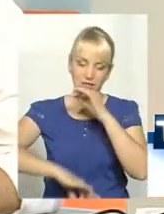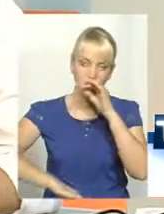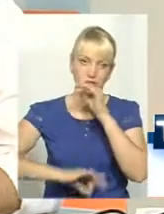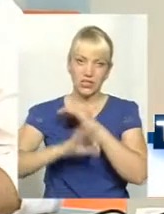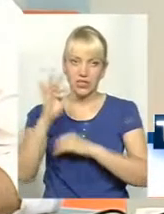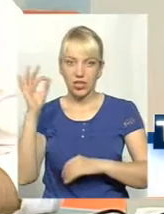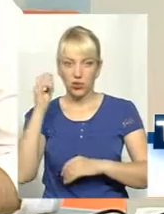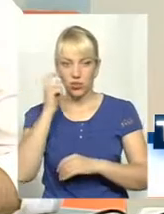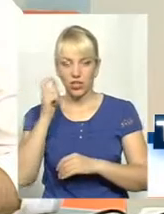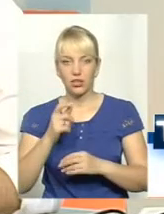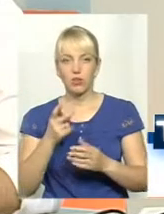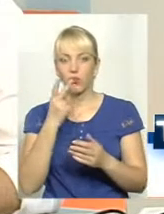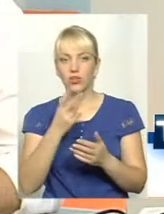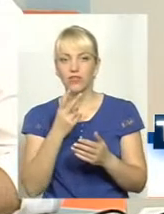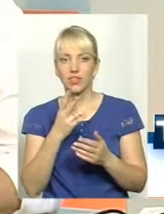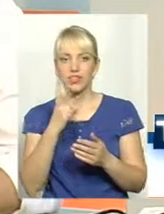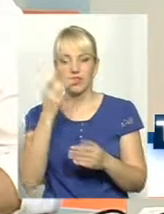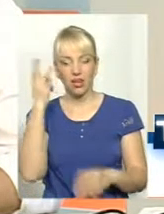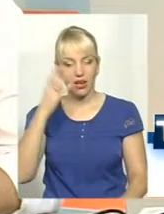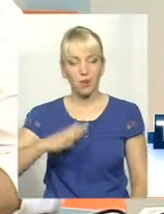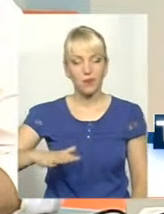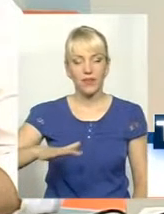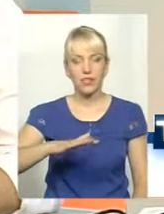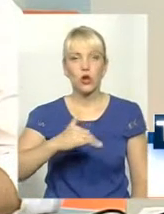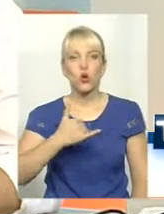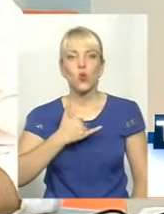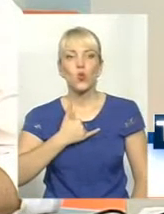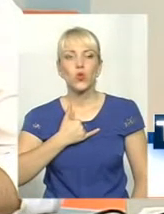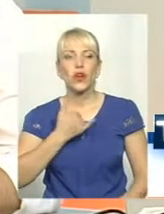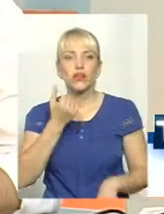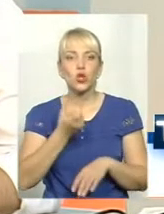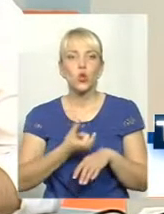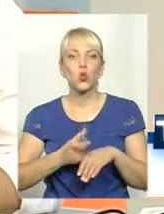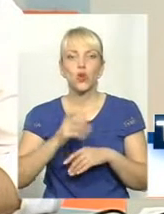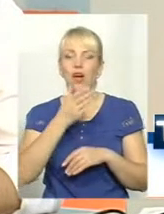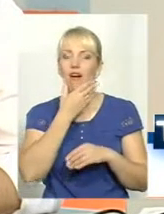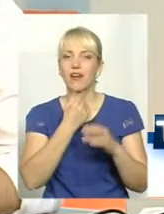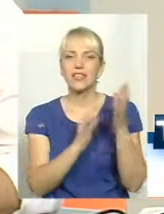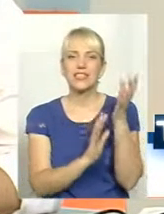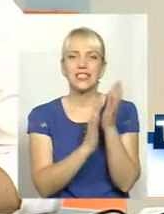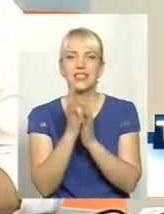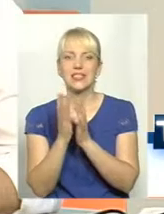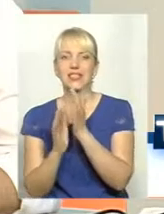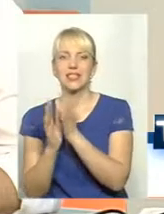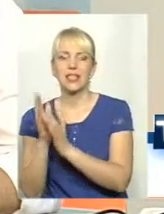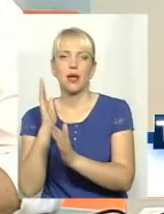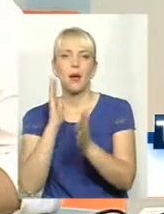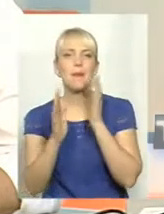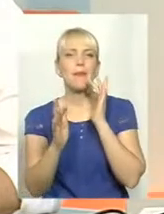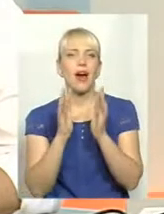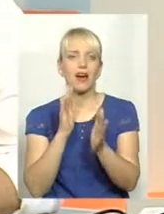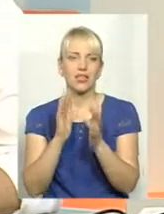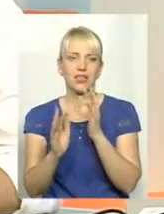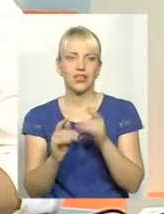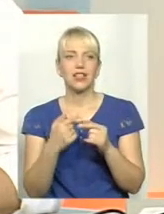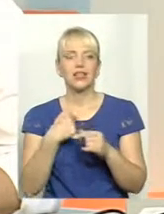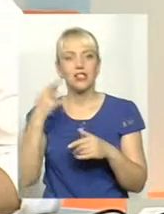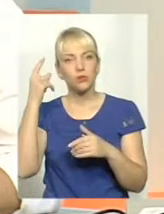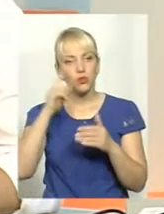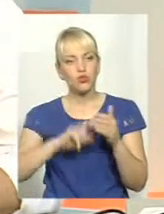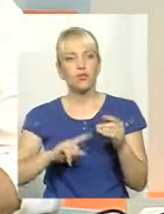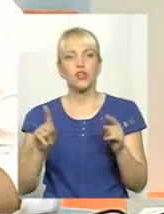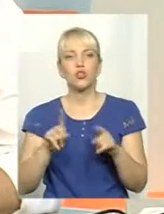що яку емоцію викликає? У нас гарна природа, справді. У нас дуже зелений край. Якщо порівняти Східну і